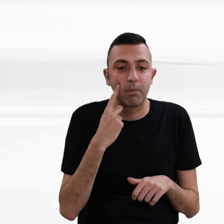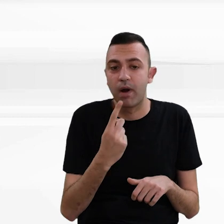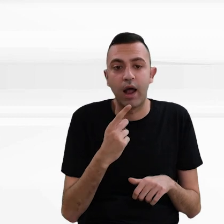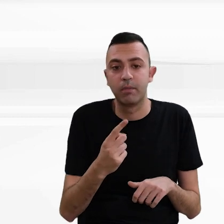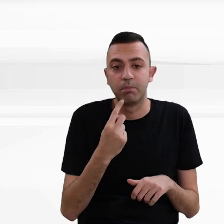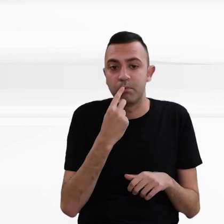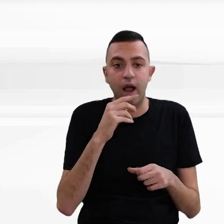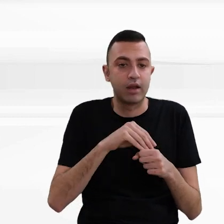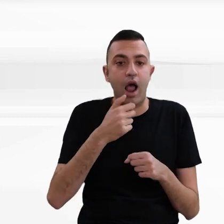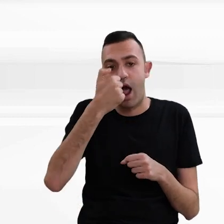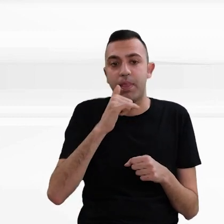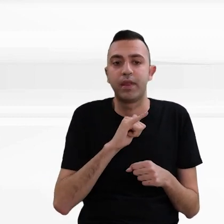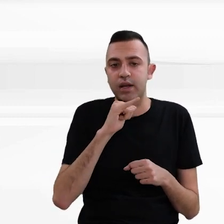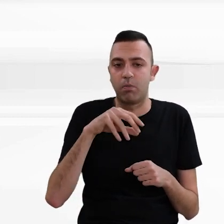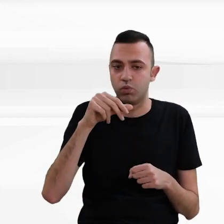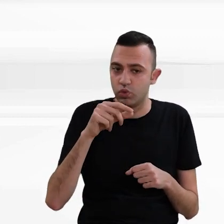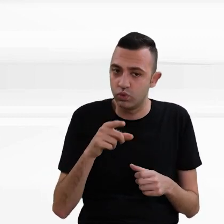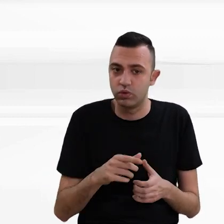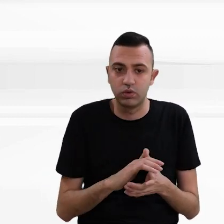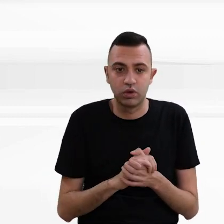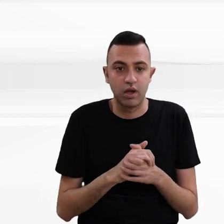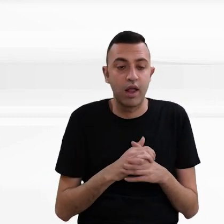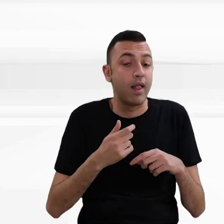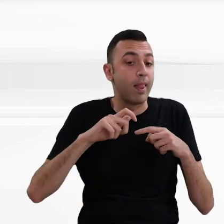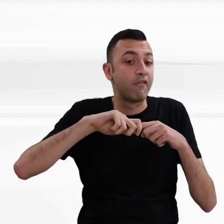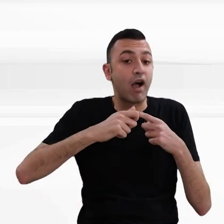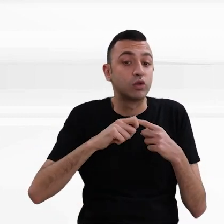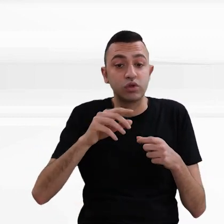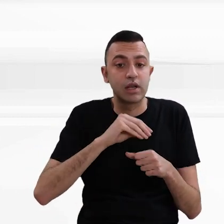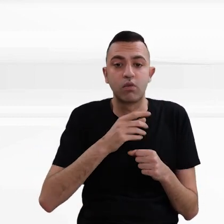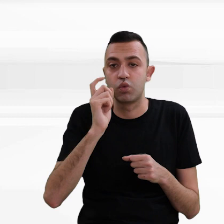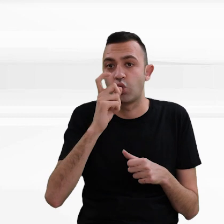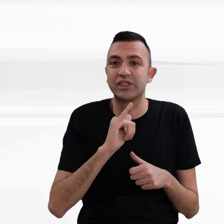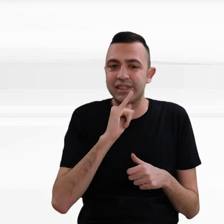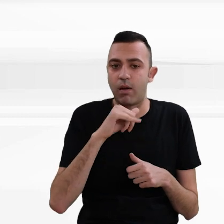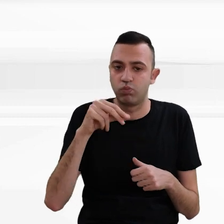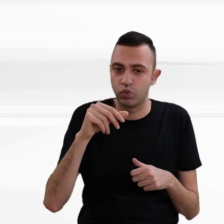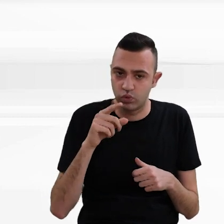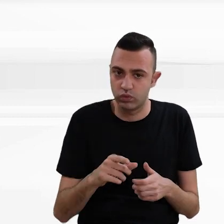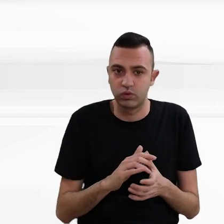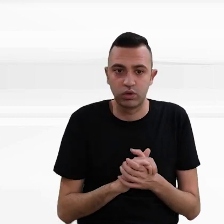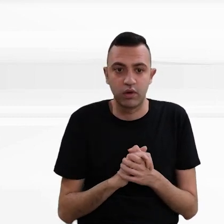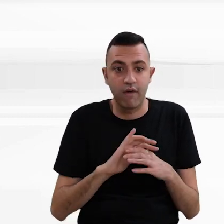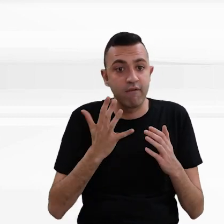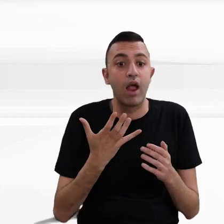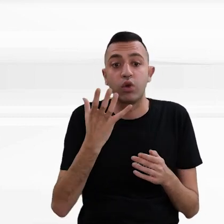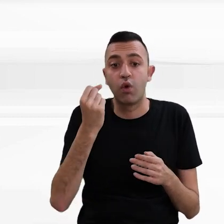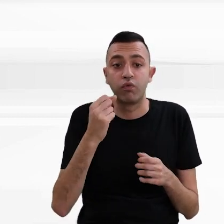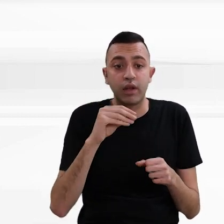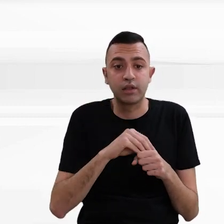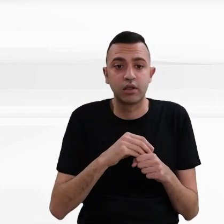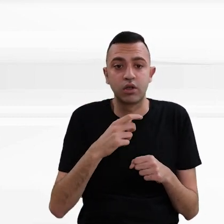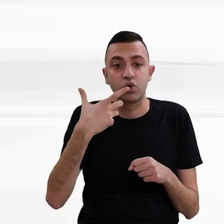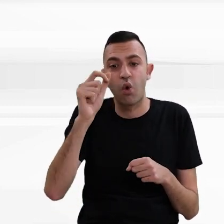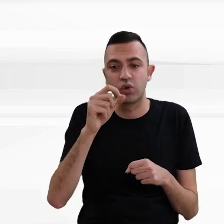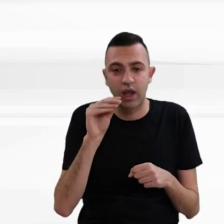bakar ne altı gram tuz bu taze fasulye de dokuz gram tuz ve Köfteyi de